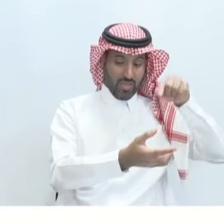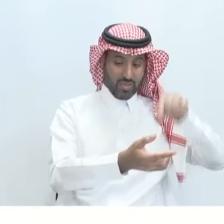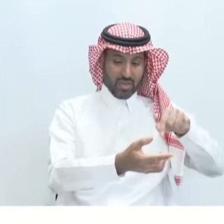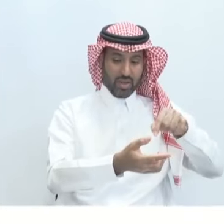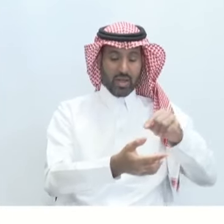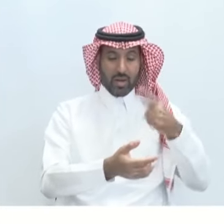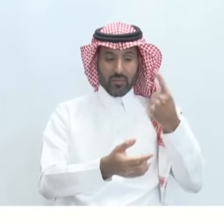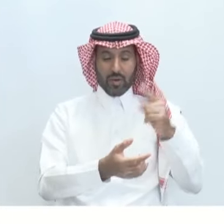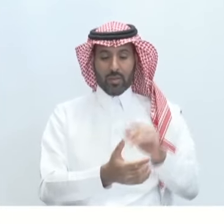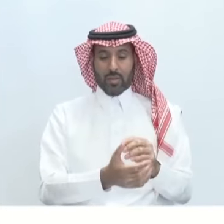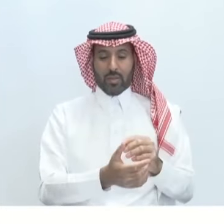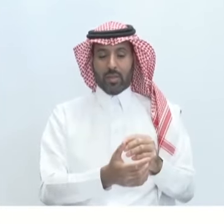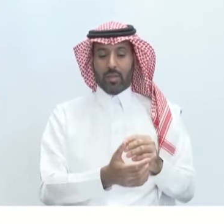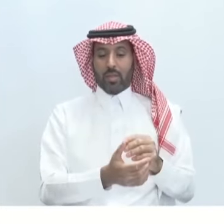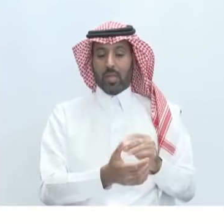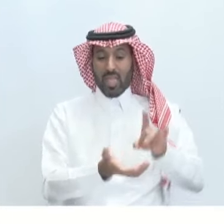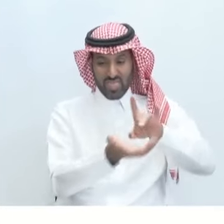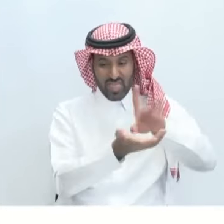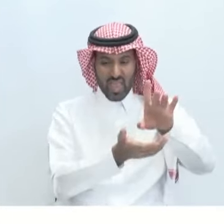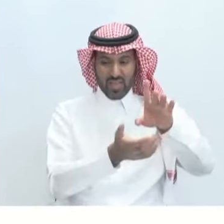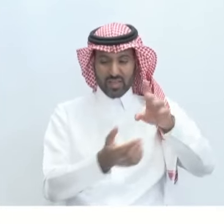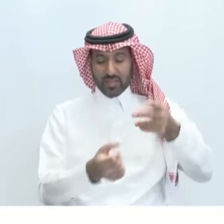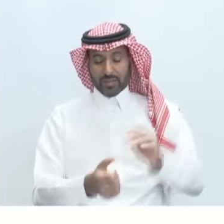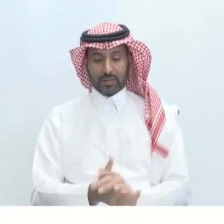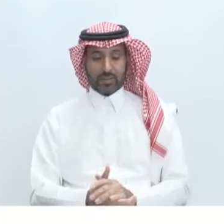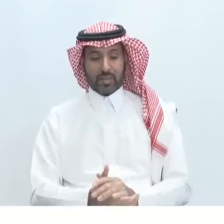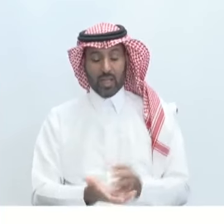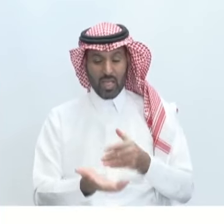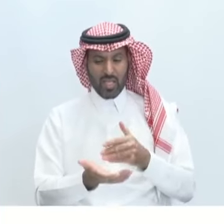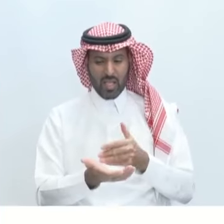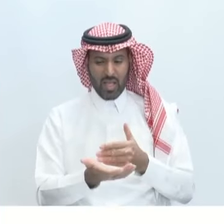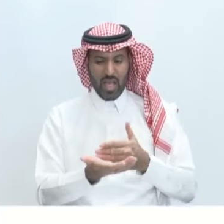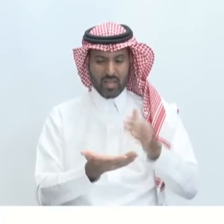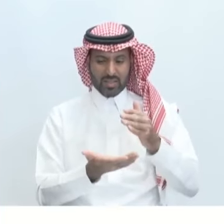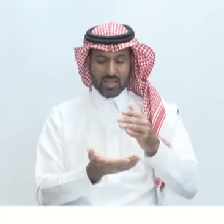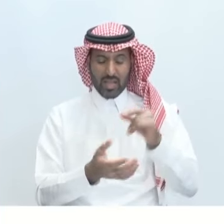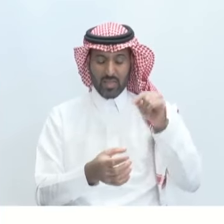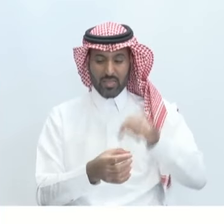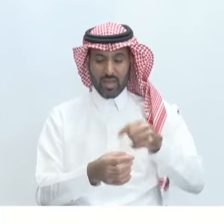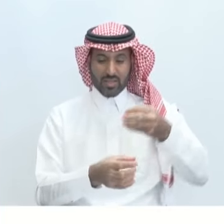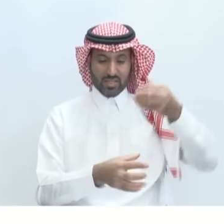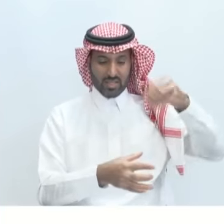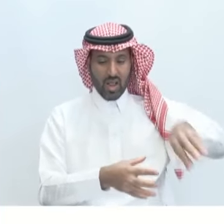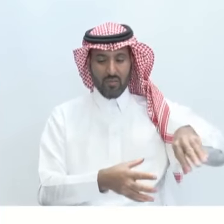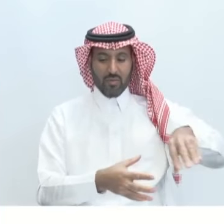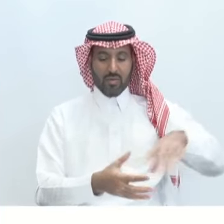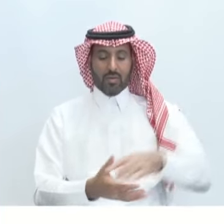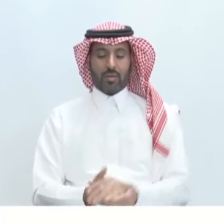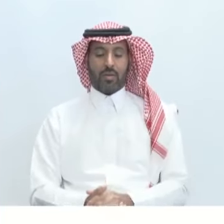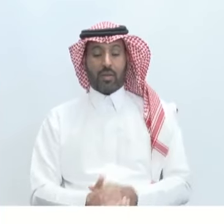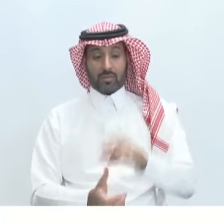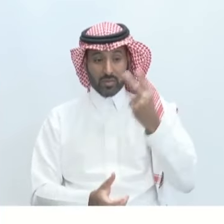واحد ثم اضغط على زر ريسايكل بن ايكون او ايقونه سله المحذوفات كما يشير اليه